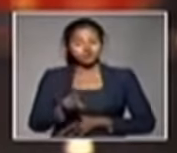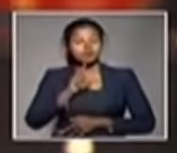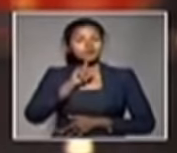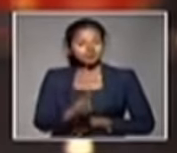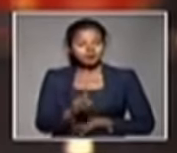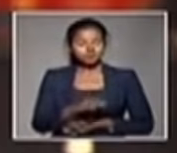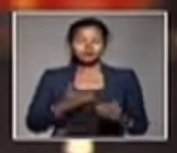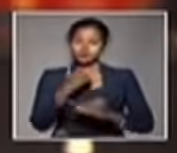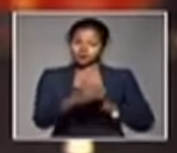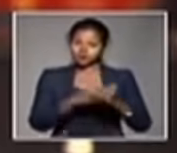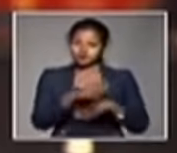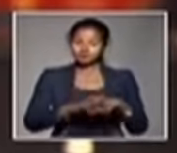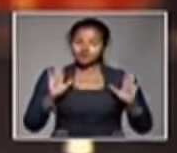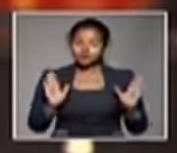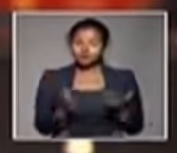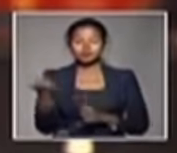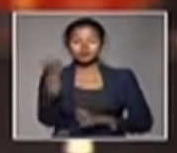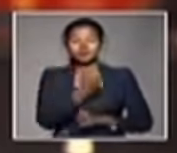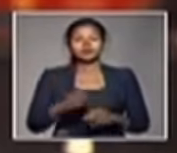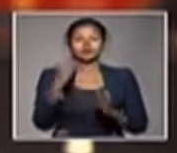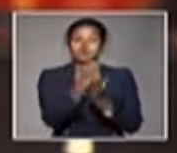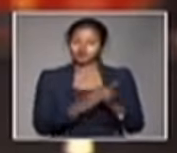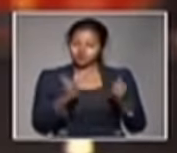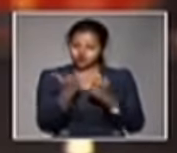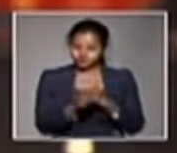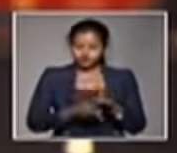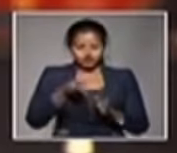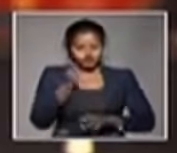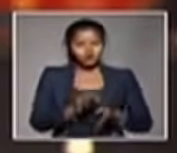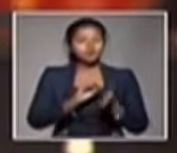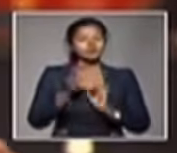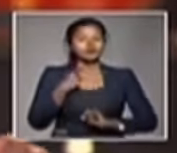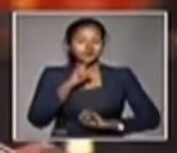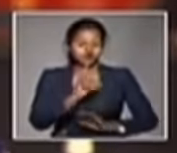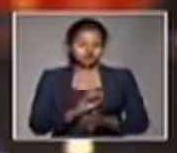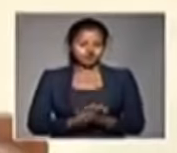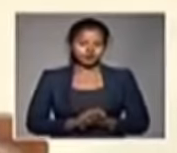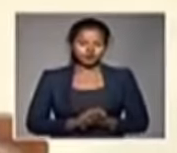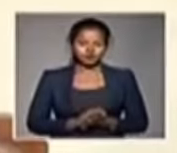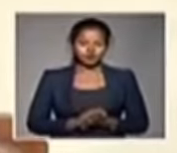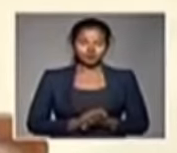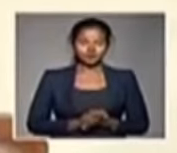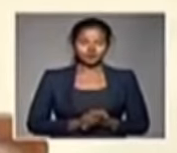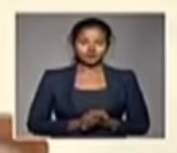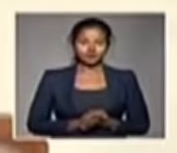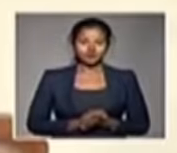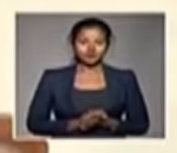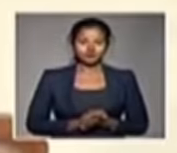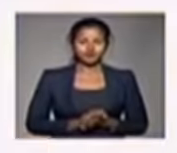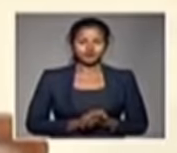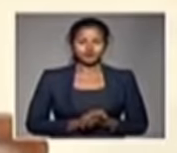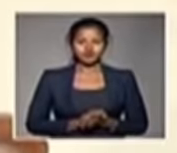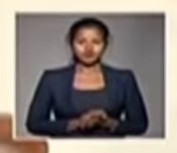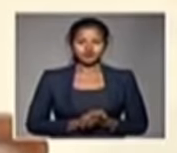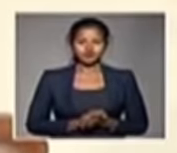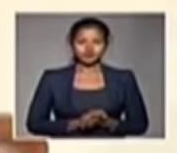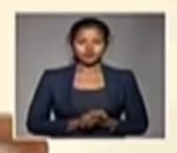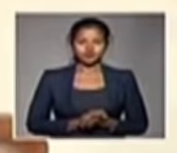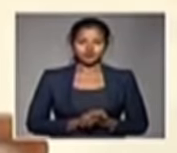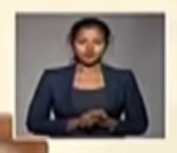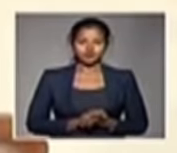process of implementing a new constitution should be expedited. මහා සංඝරත්නයත් පොදු